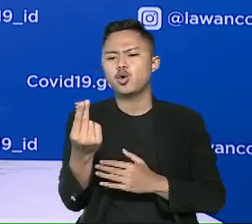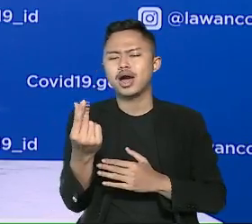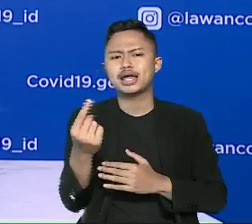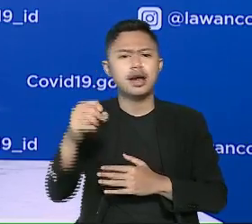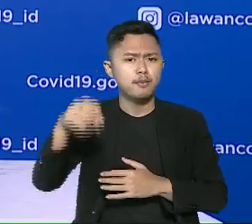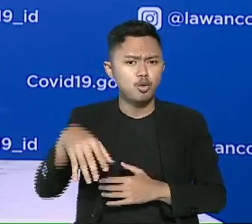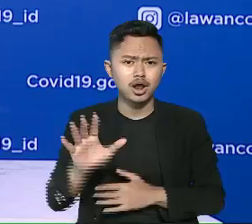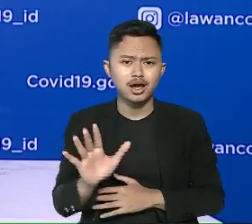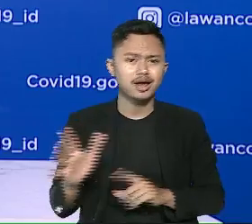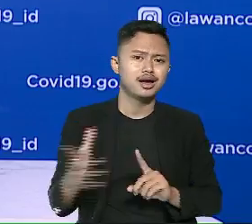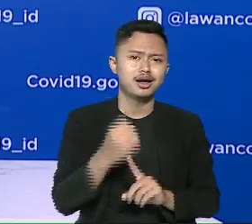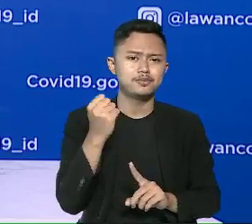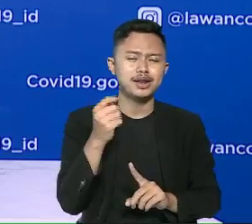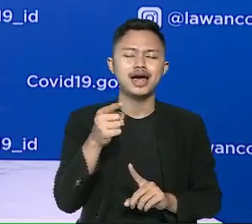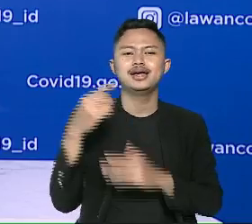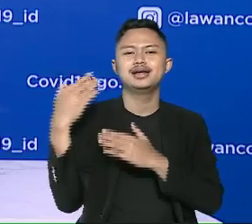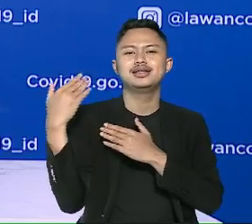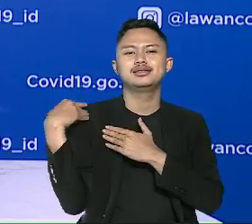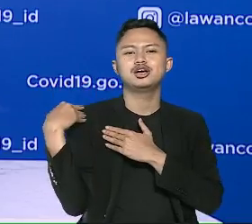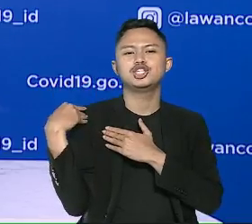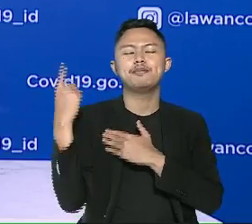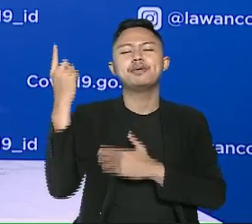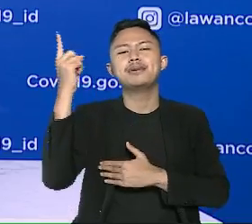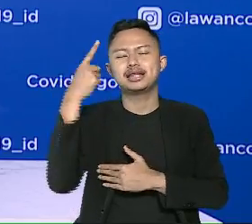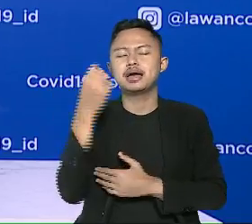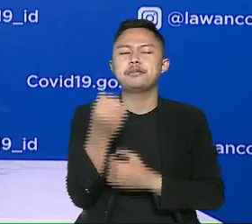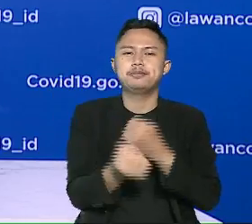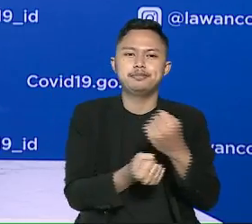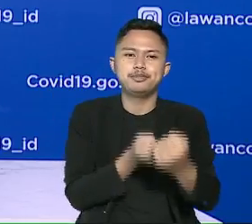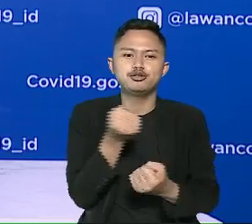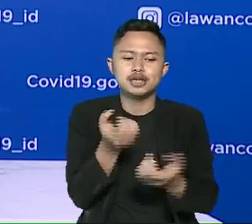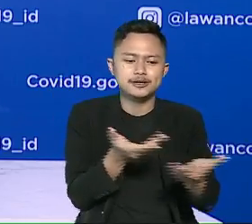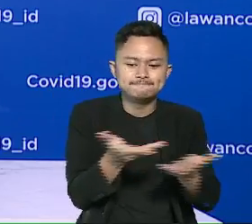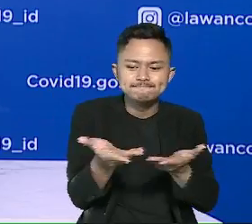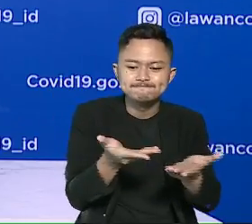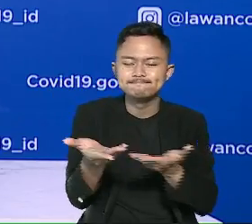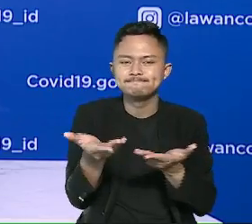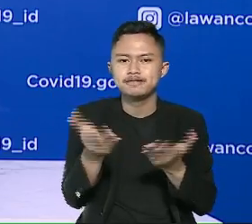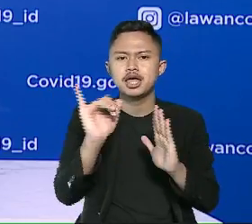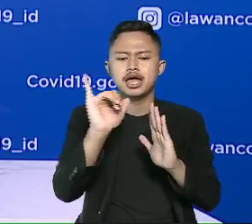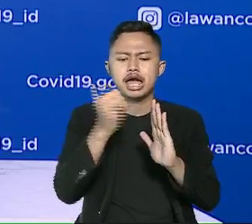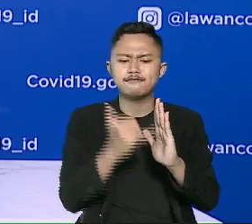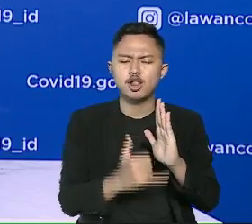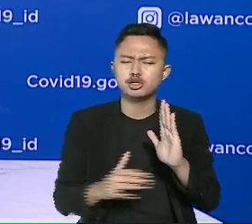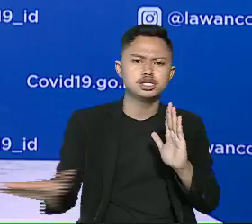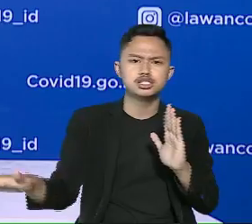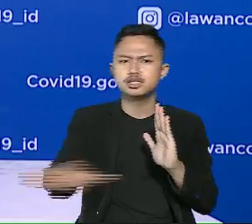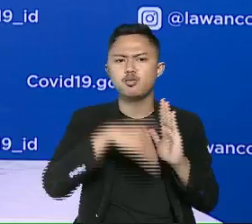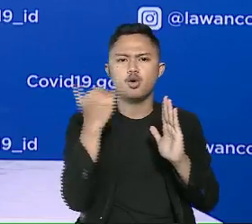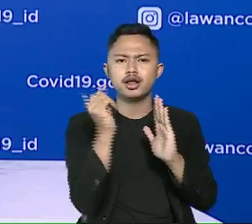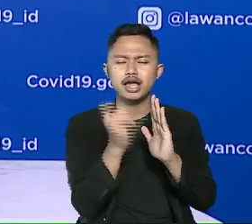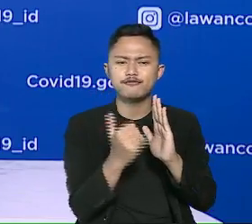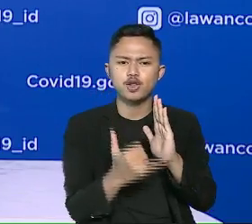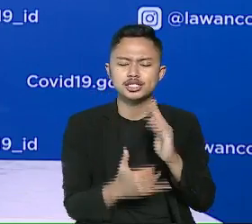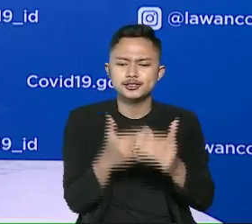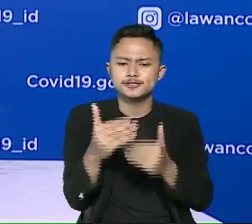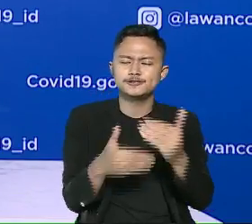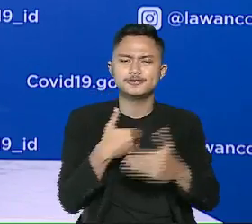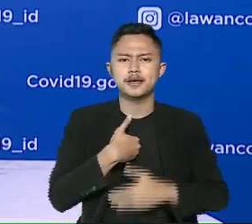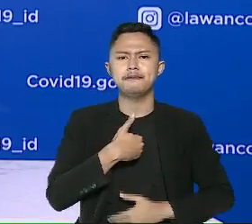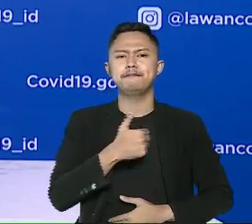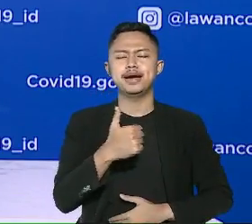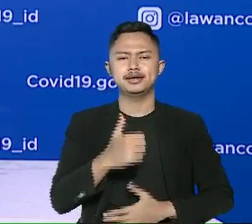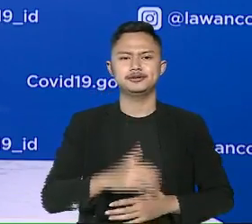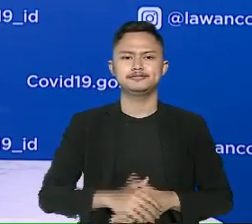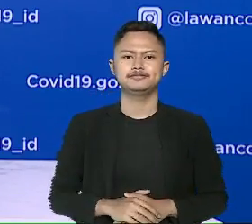biaya. Menjadi tugas tanpa henti bagi pemerintah untuk mengevaluasi setiap implementasi kebijakan dapat terlaksana dengan baik